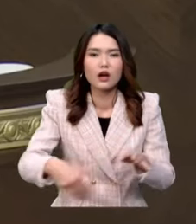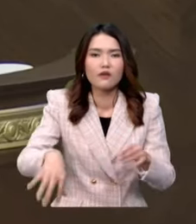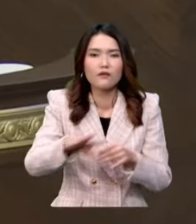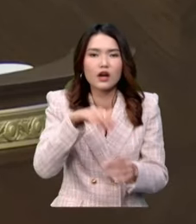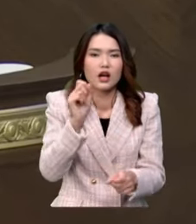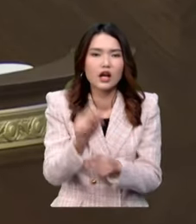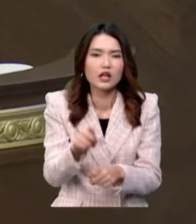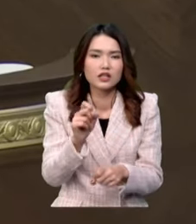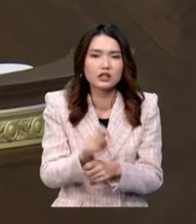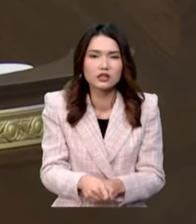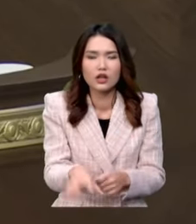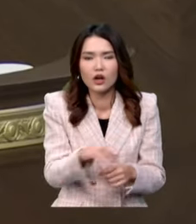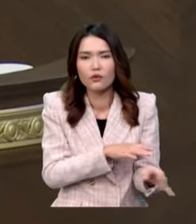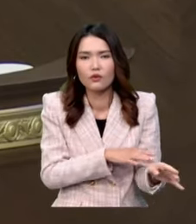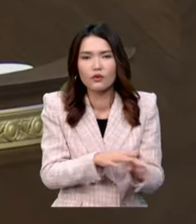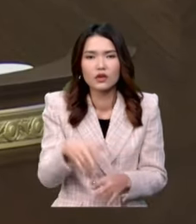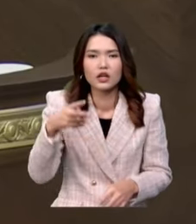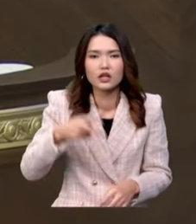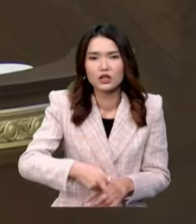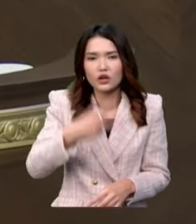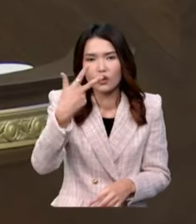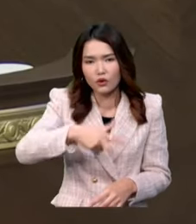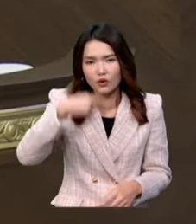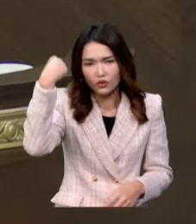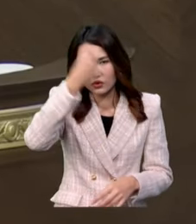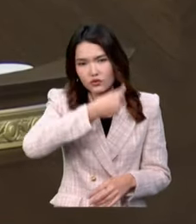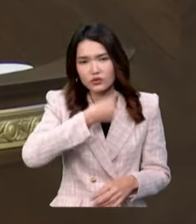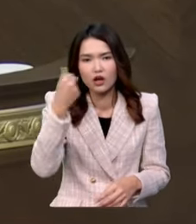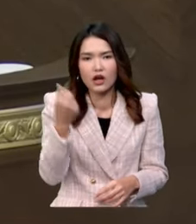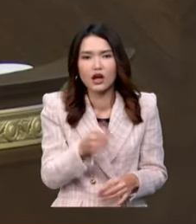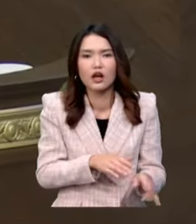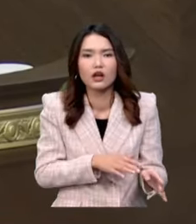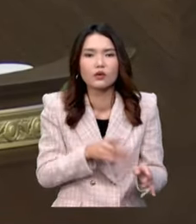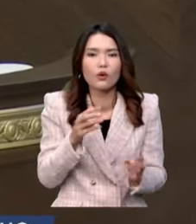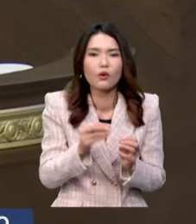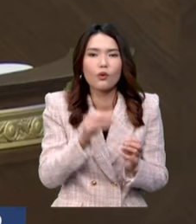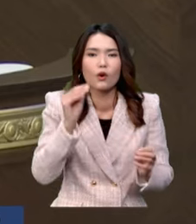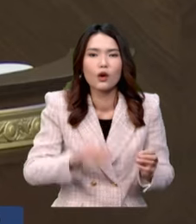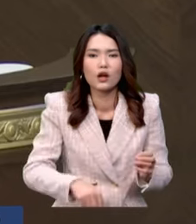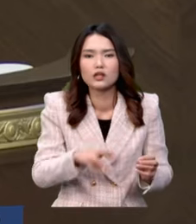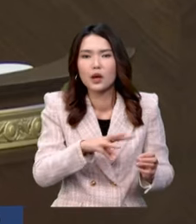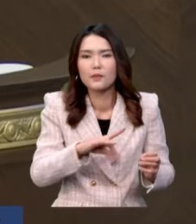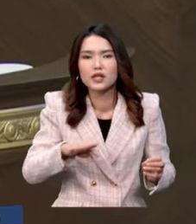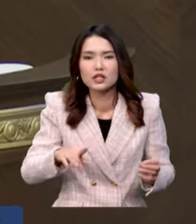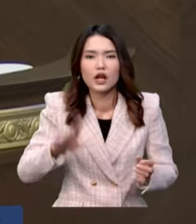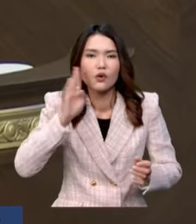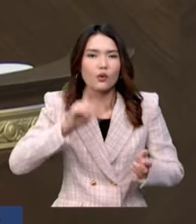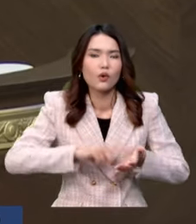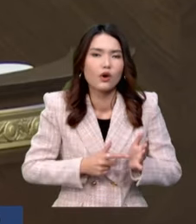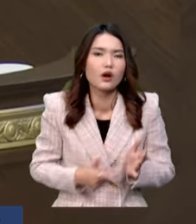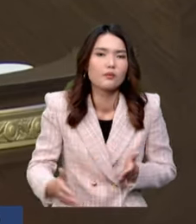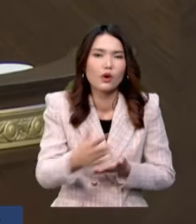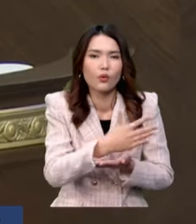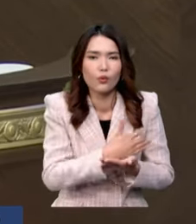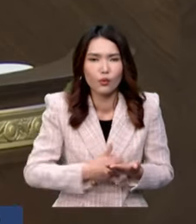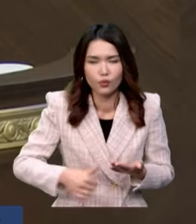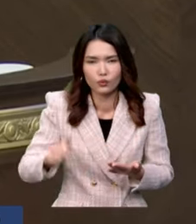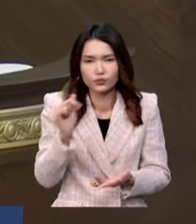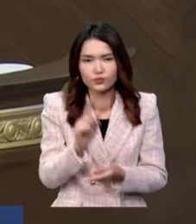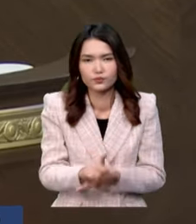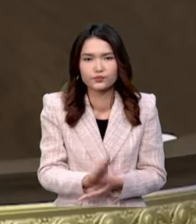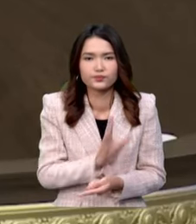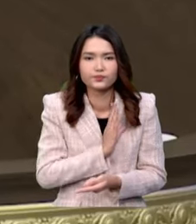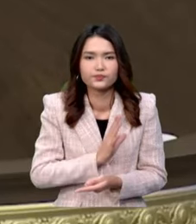орындау кезінде, демек 2030 жылға қарай 10 миллиард текше метр дейін су жинақталып, әрі үнемделетін